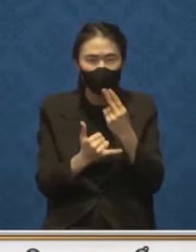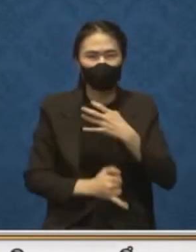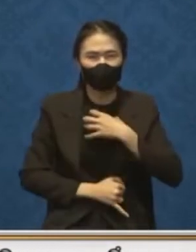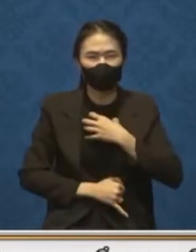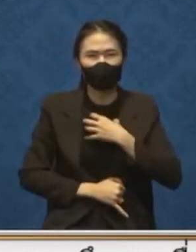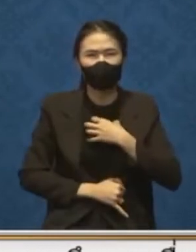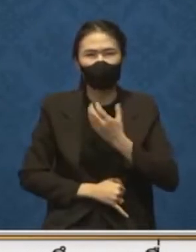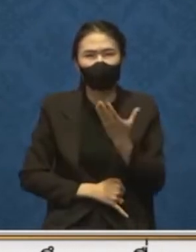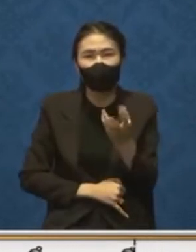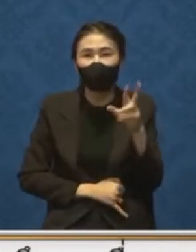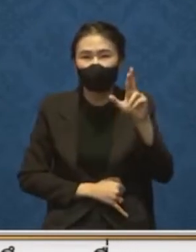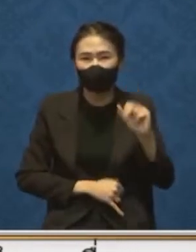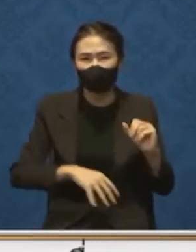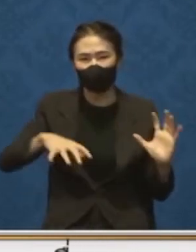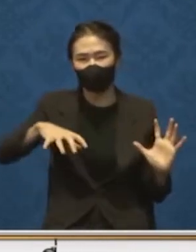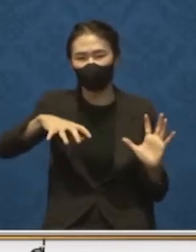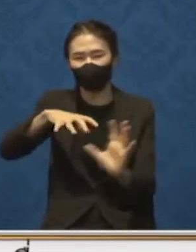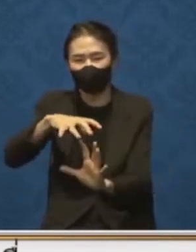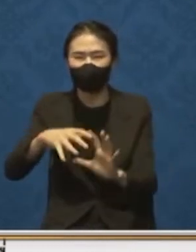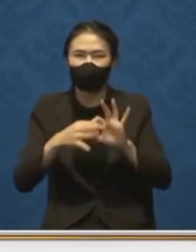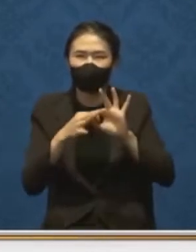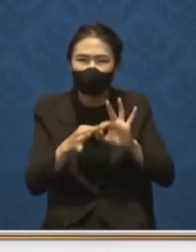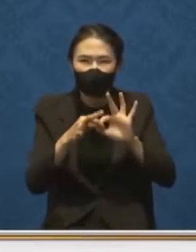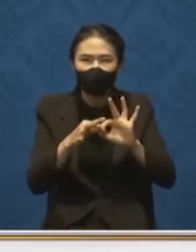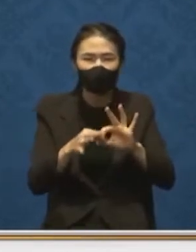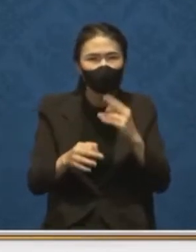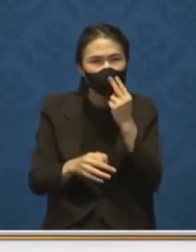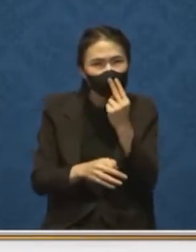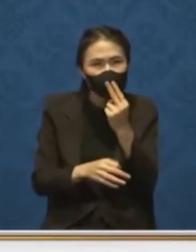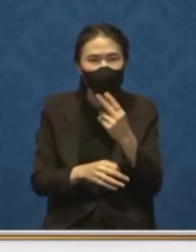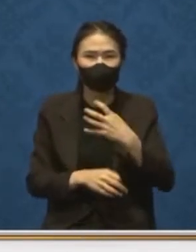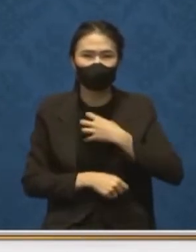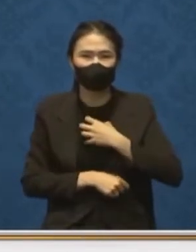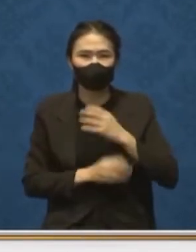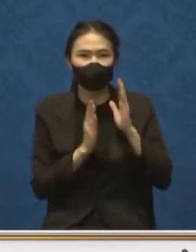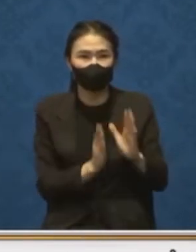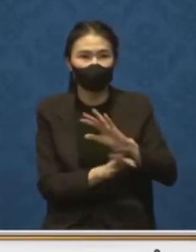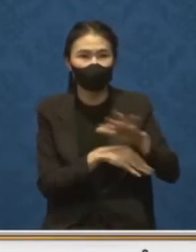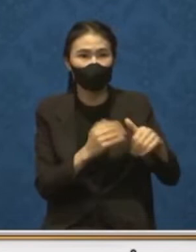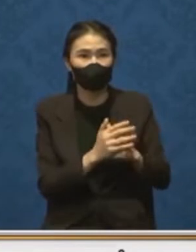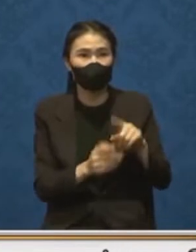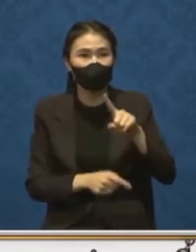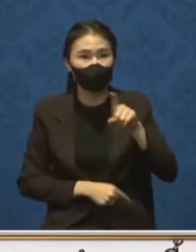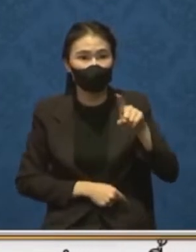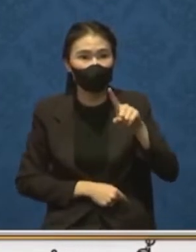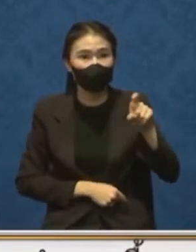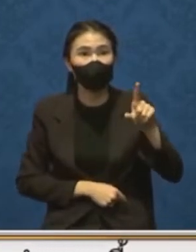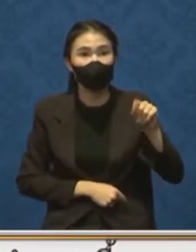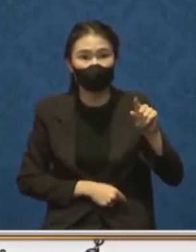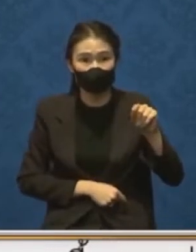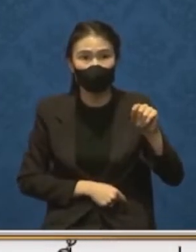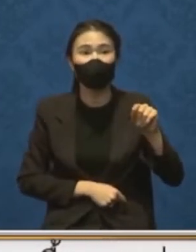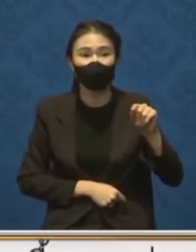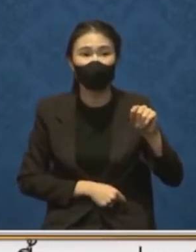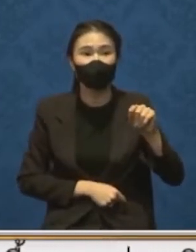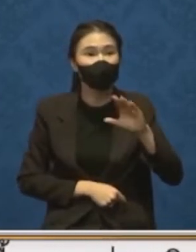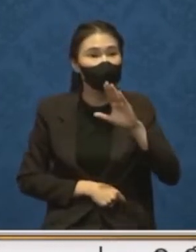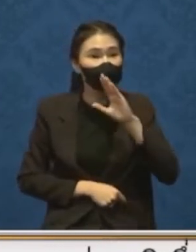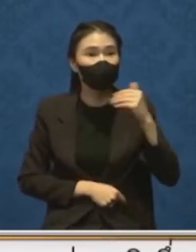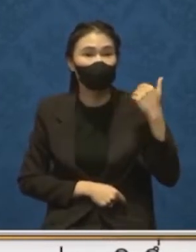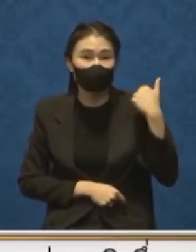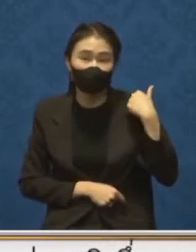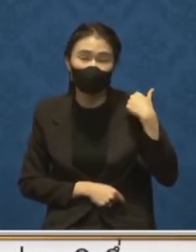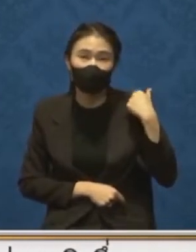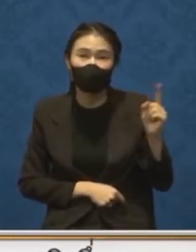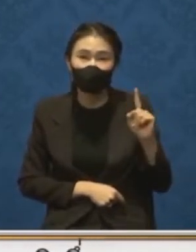เขาก็เลยมีความห่วงใยมีความติดตามอย่างใกล้ชิดวันนี้มากันประมาณ100ถึง120ท่านเท่านั้นครับถ้าเกิดมีบริเวณพื้น